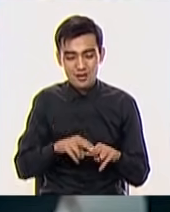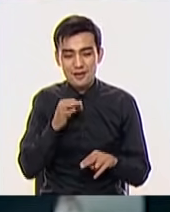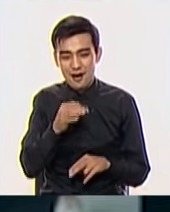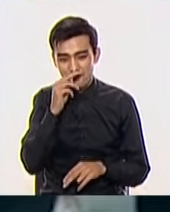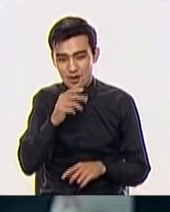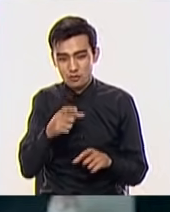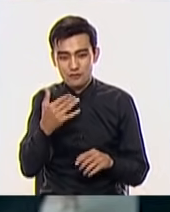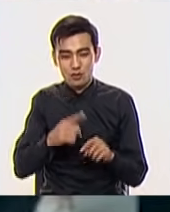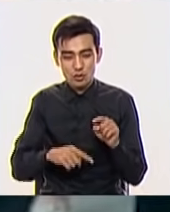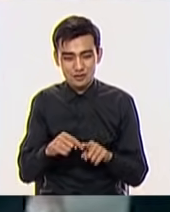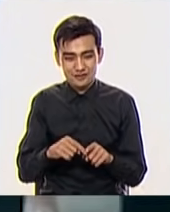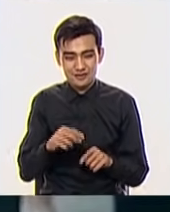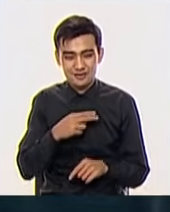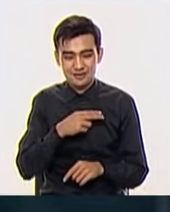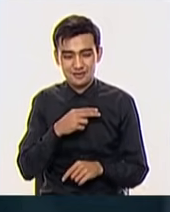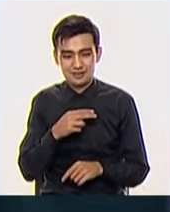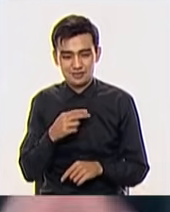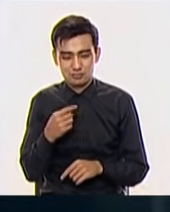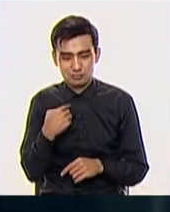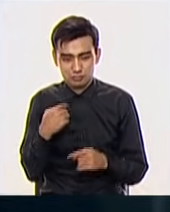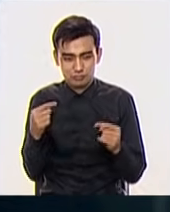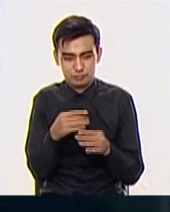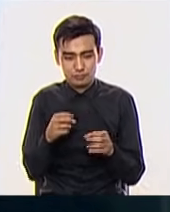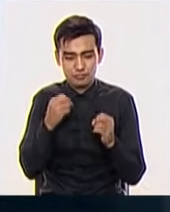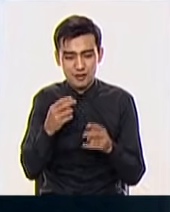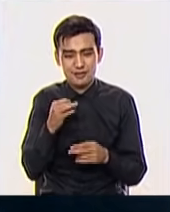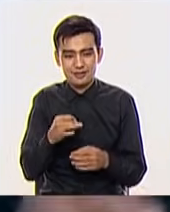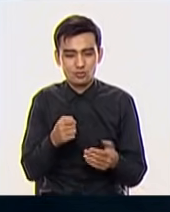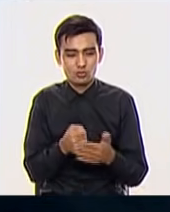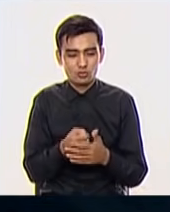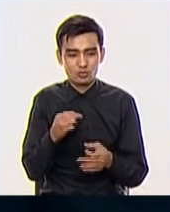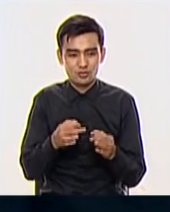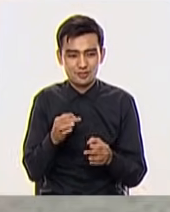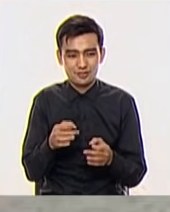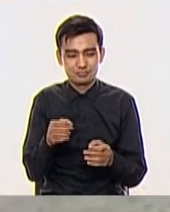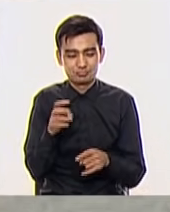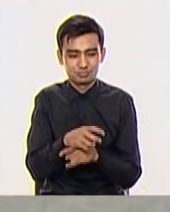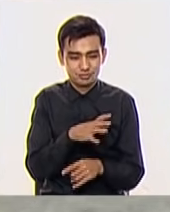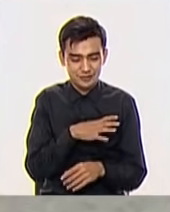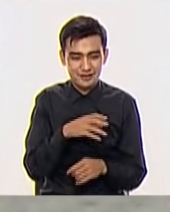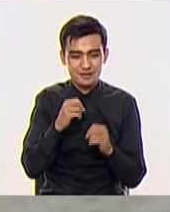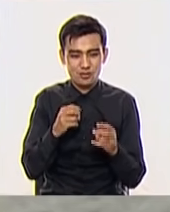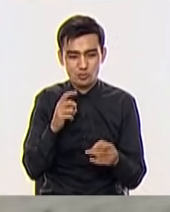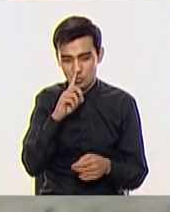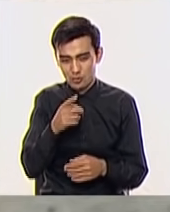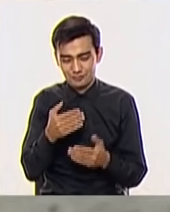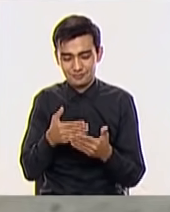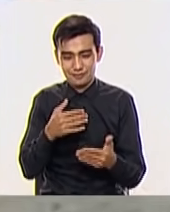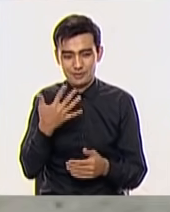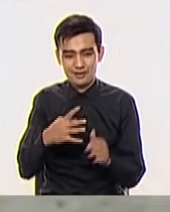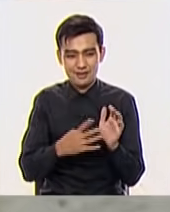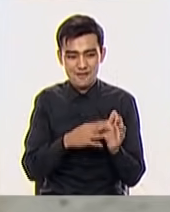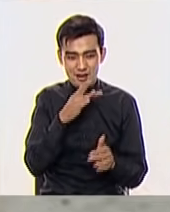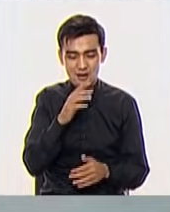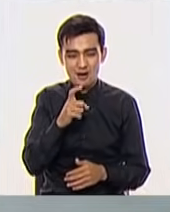айыпталушылардың жақындары онымен келіспей, бірнеше күн бұрын сот ғимаратының алдына жиналған. Айта кетейік, осыдан тура бір жыл бұрын 59 жастағы